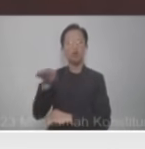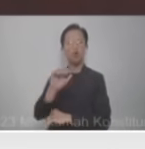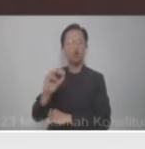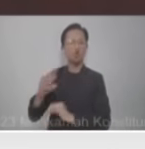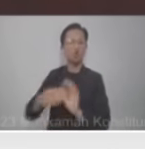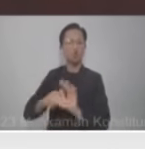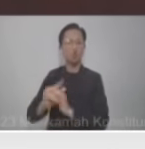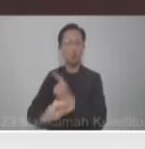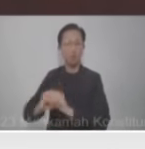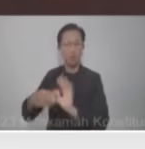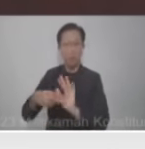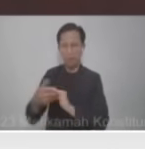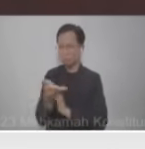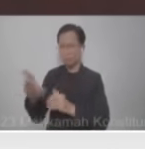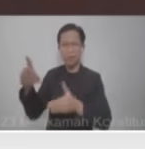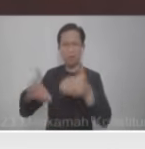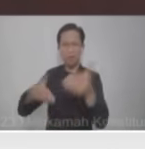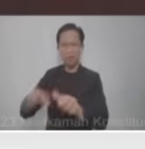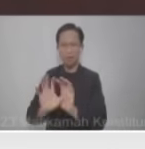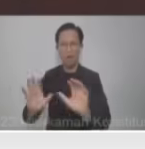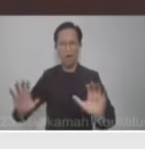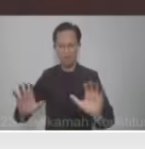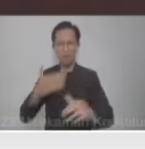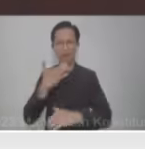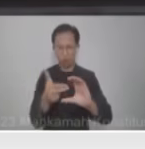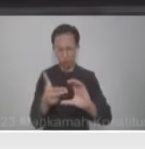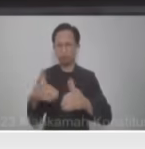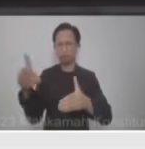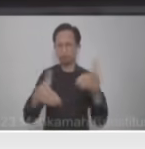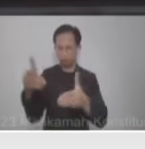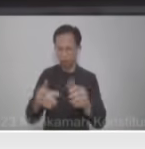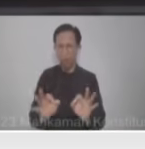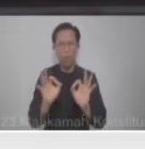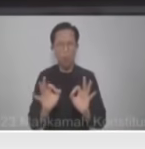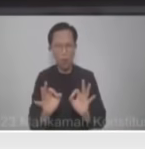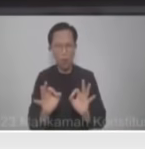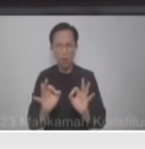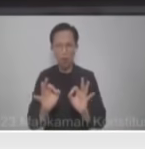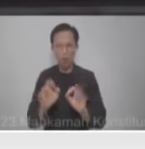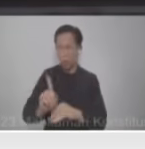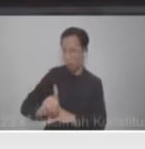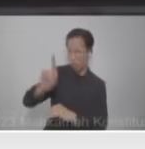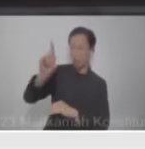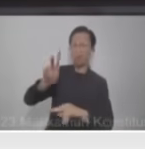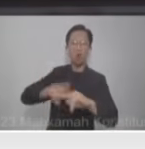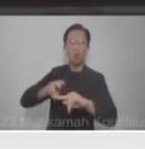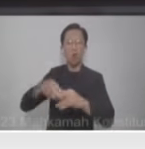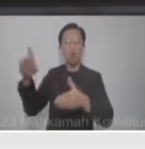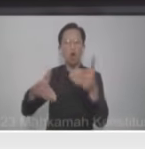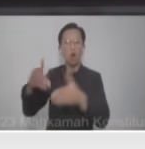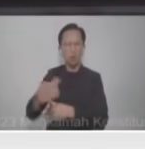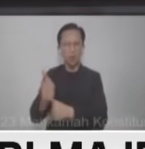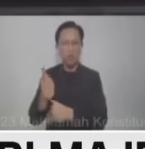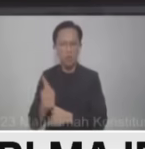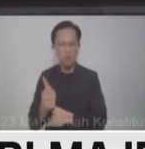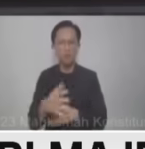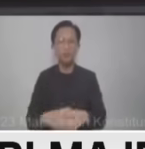mkmk selalu mengatakan ini untuk kepentingan Pemilu kita dan lain sebagainya dalam konteks itu maka saya coba refleksi begitu